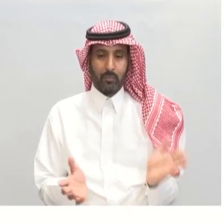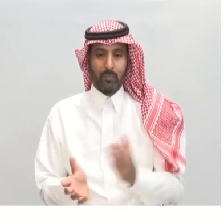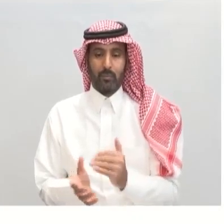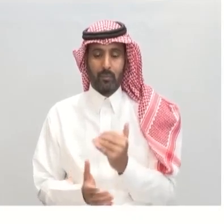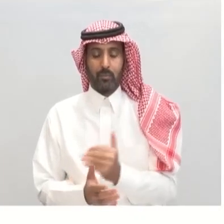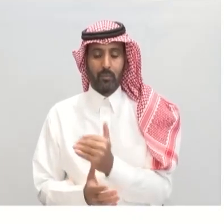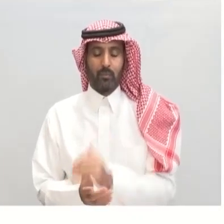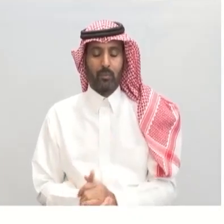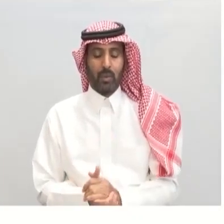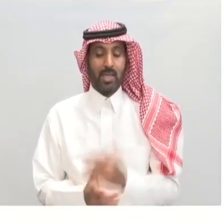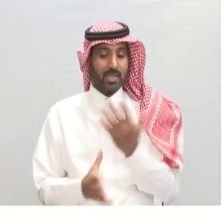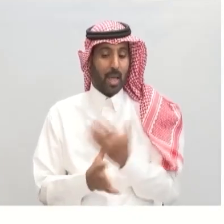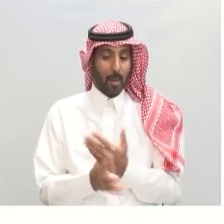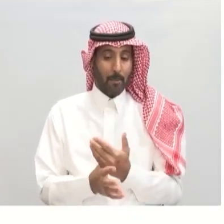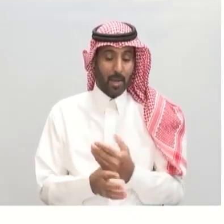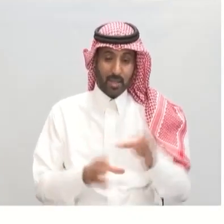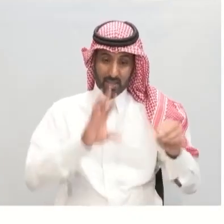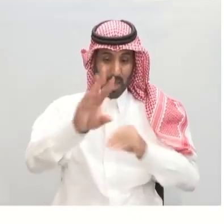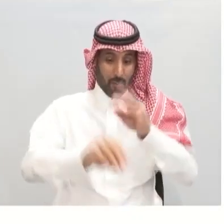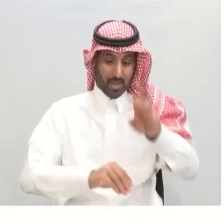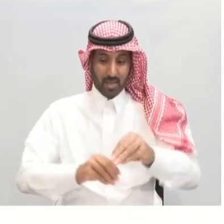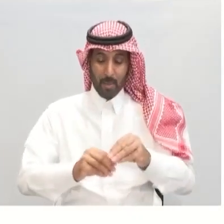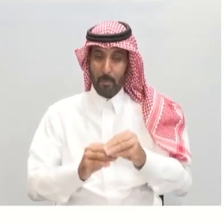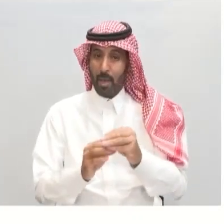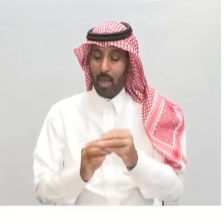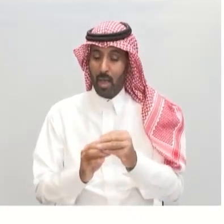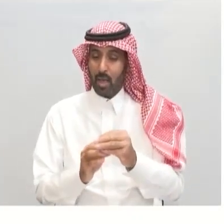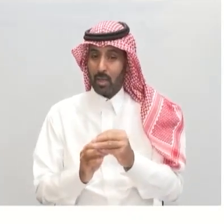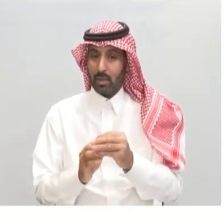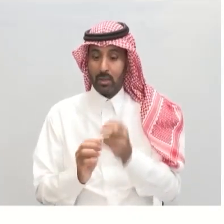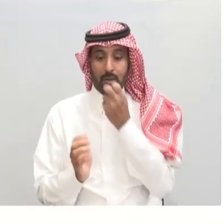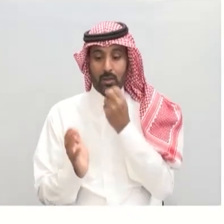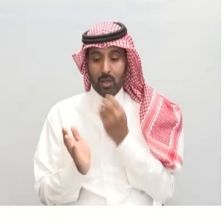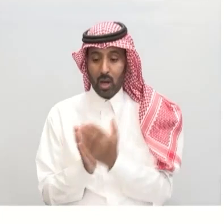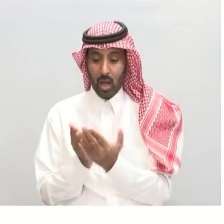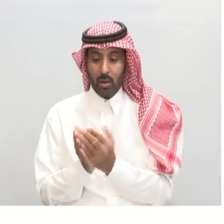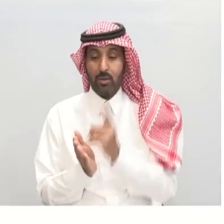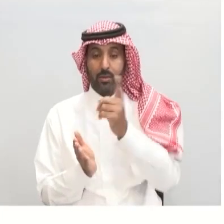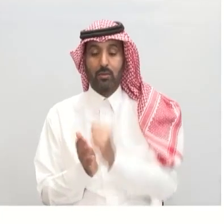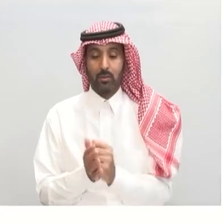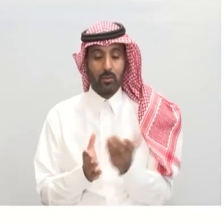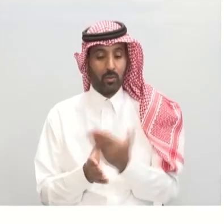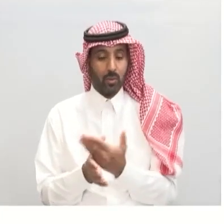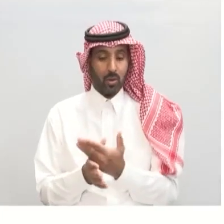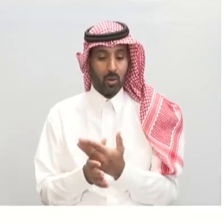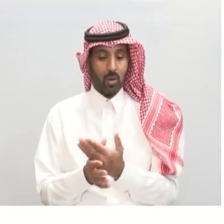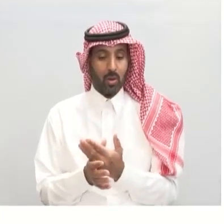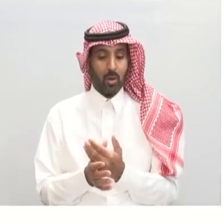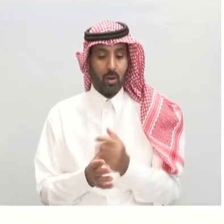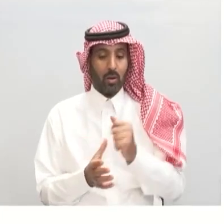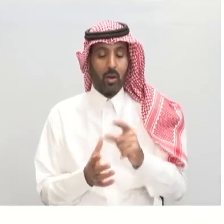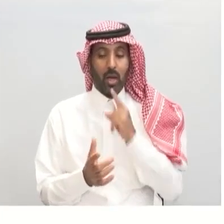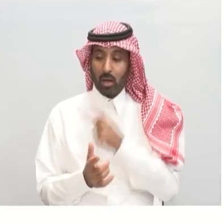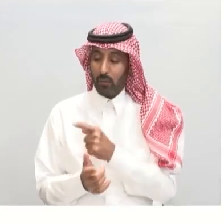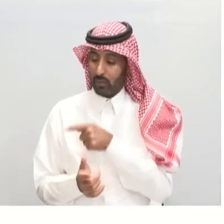الايه سبب الجمع في عهد النبي عليه الصلاه والسلام حفظ الصدور لغير رسول الله صلى الله عليه وسلم